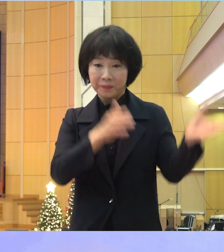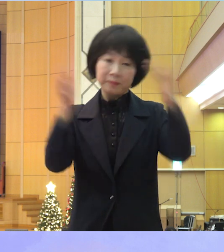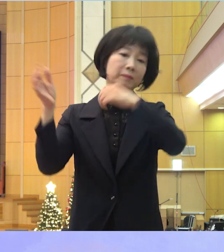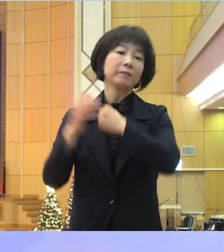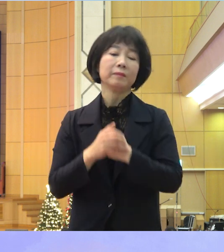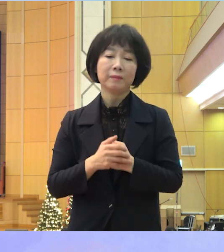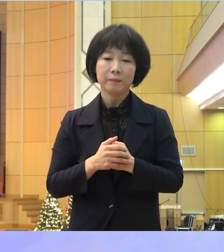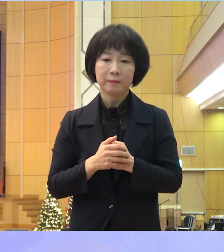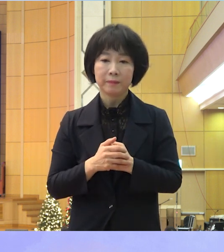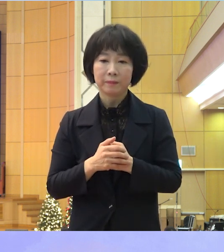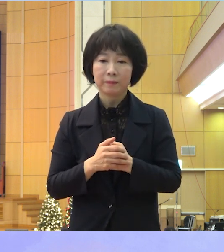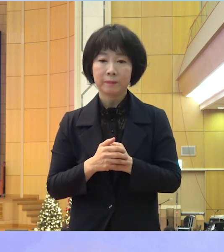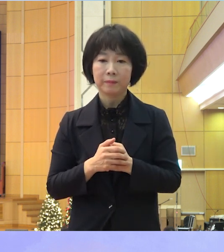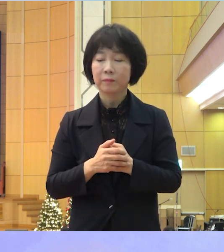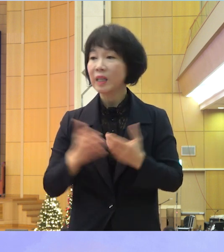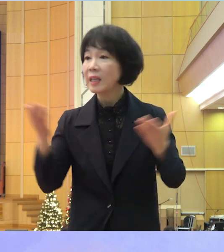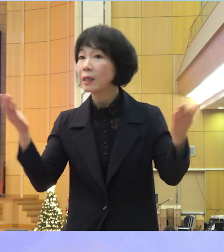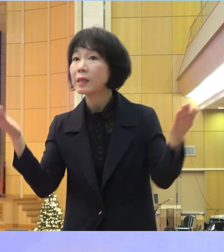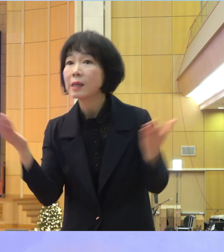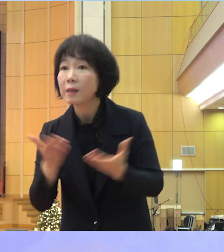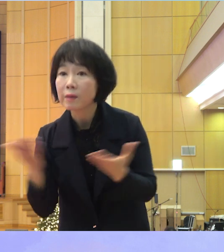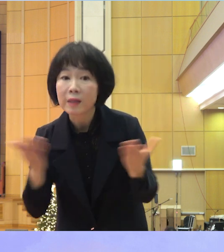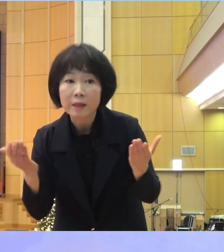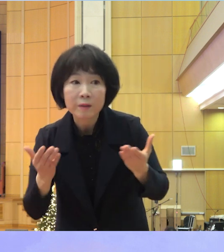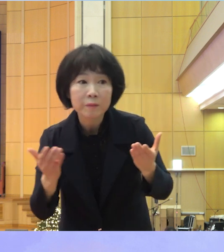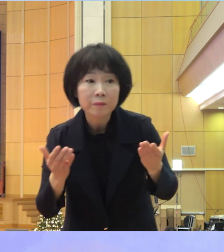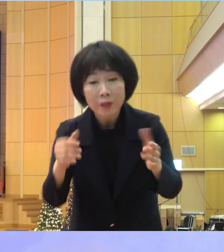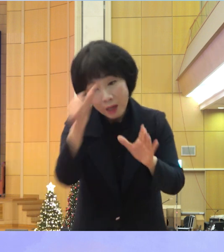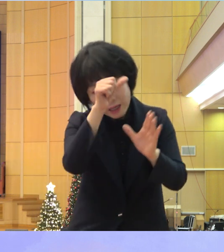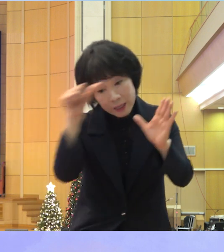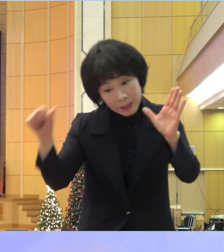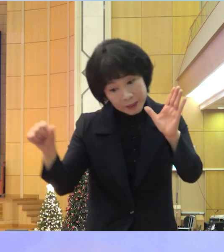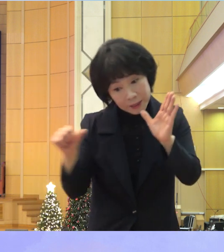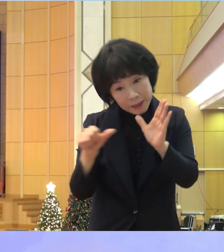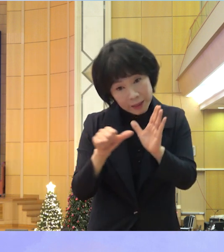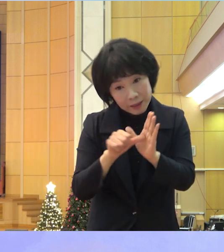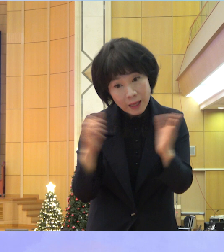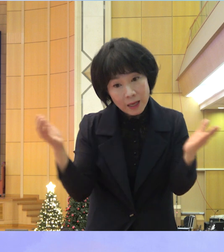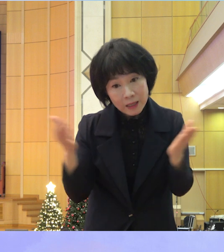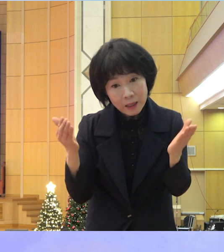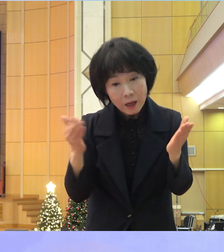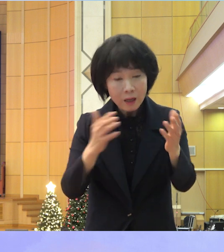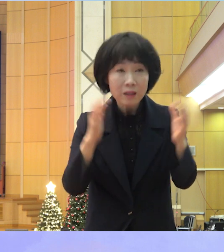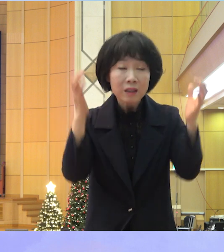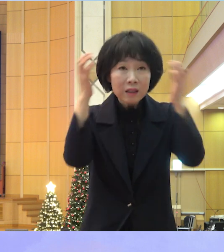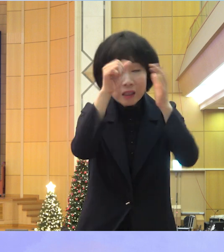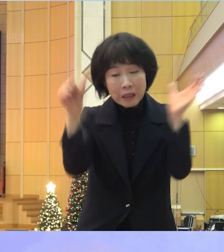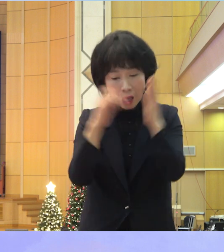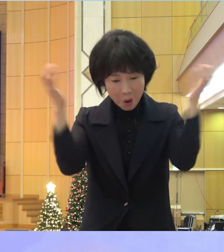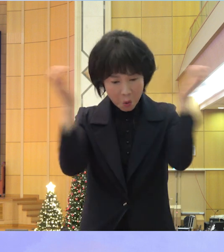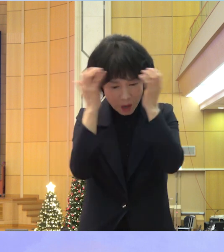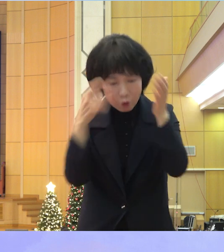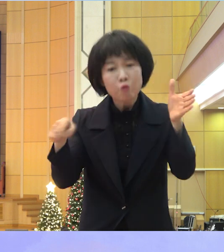12장 13절 보니까 일의 결국을, 인생이 고난으로,